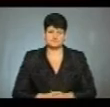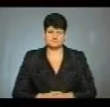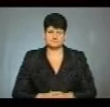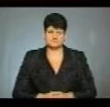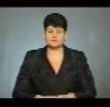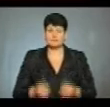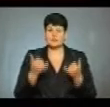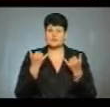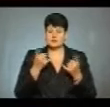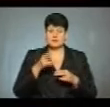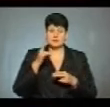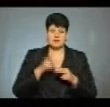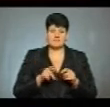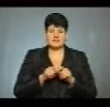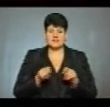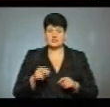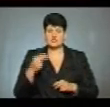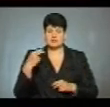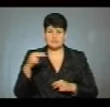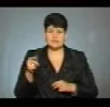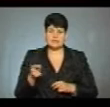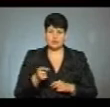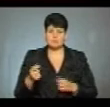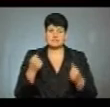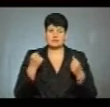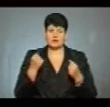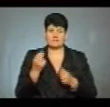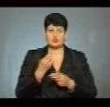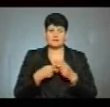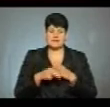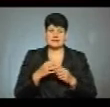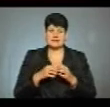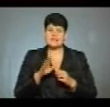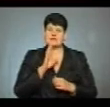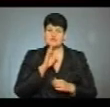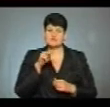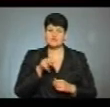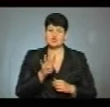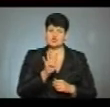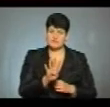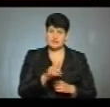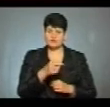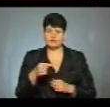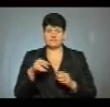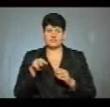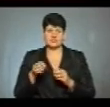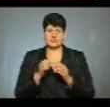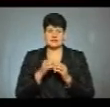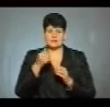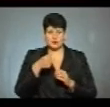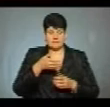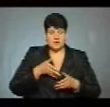І сьогодні завершився відкритий чемпіонат Тернополя зі спортивної гімнастики серед дівчат 2004-2010 років